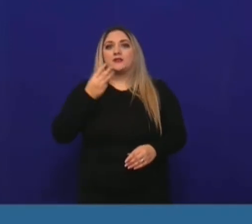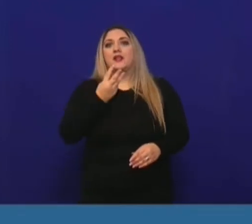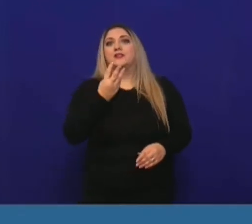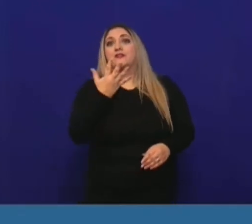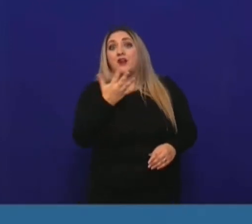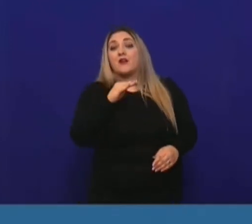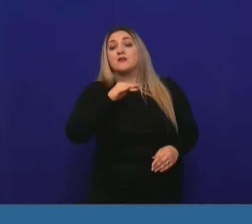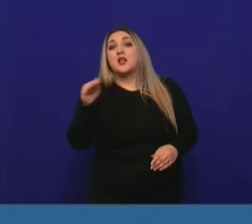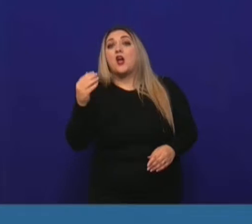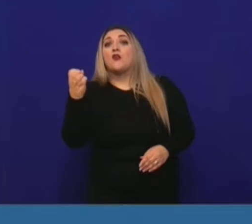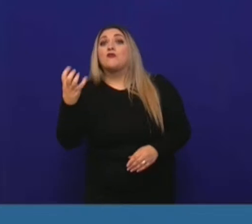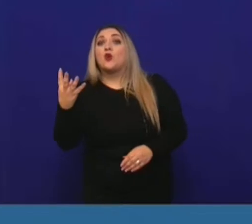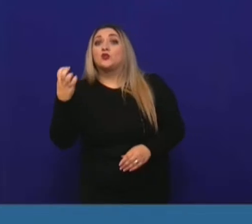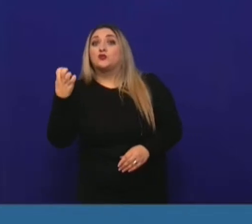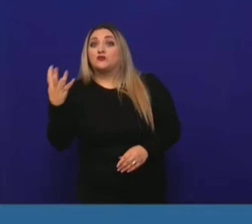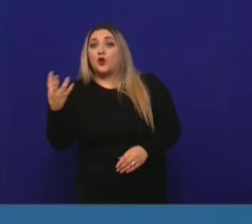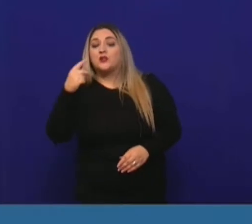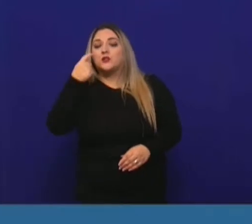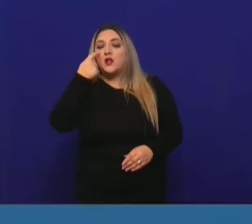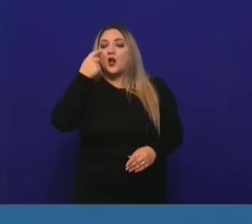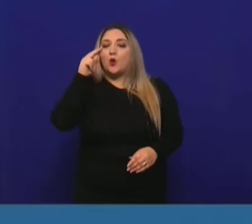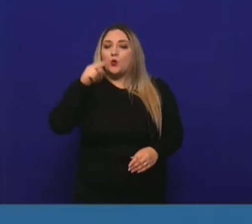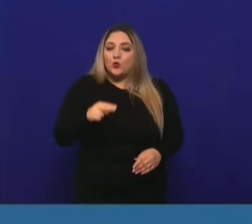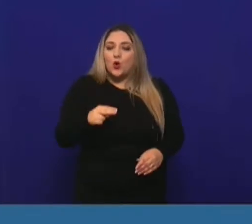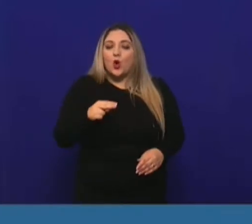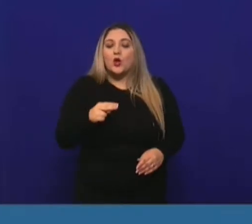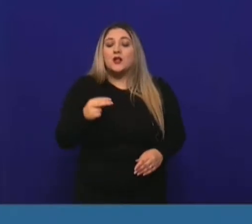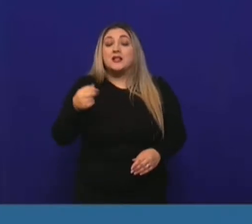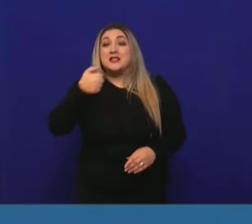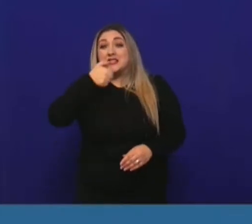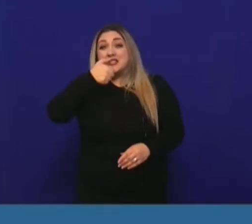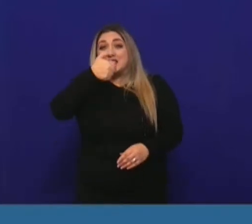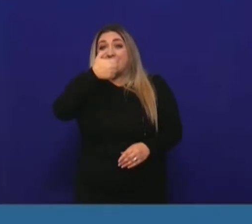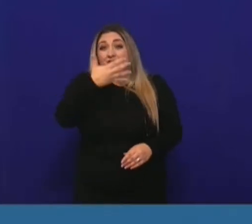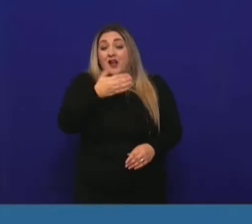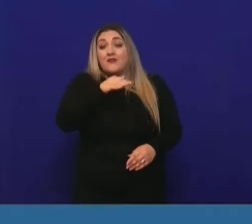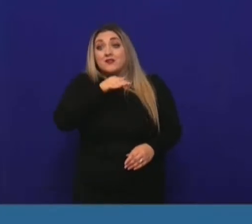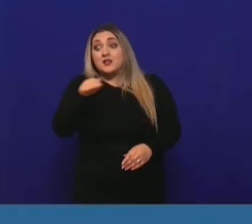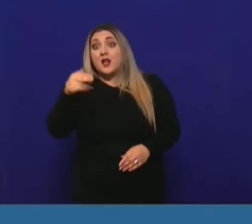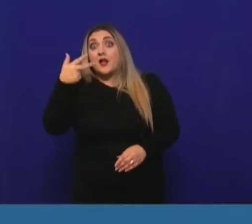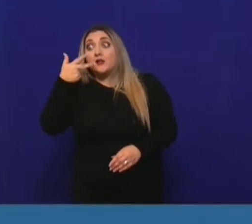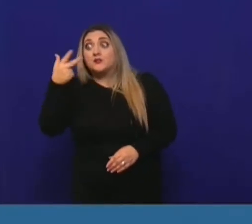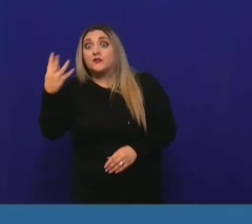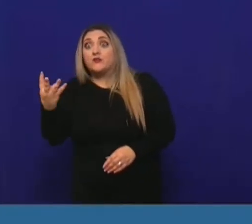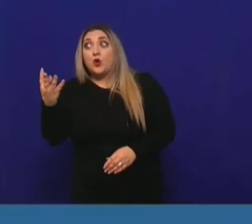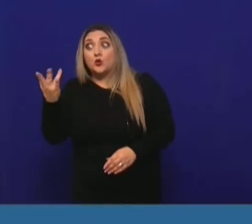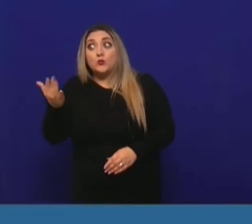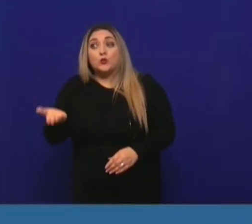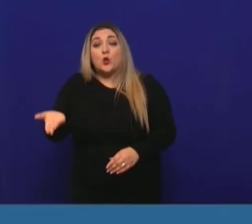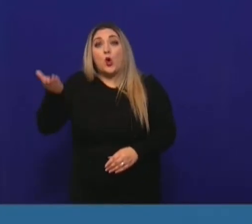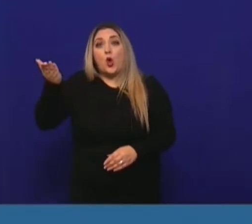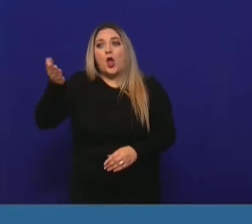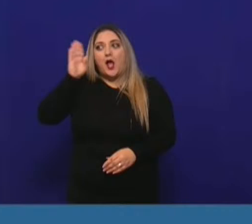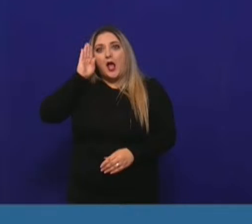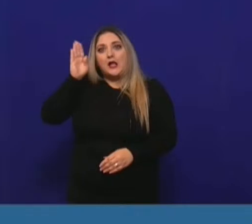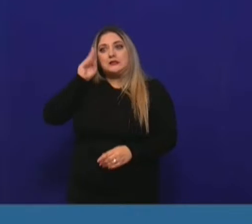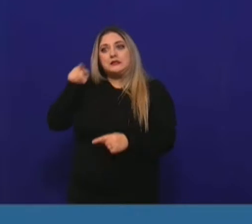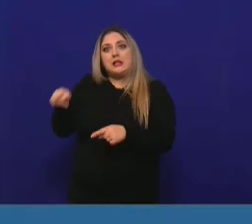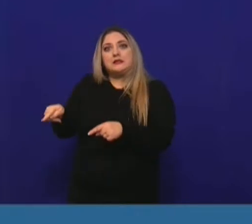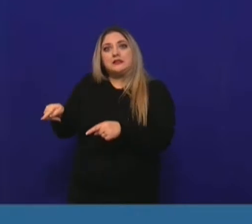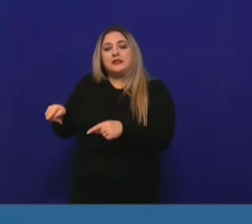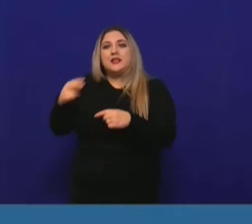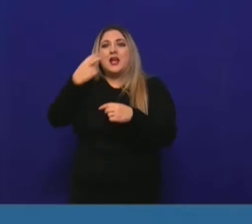żieda fil-każijiet bejn 65 u anke 84. Xi ħaġa li rridu noqogħdu ħafna attenti u nerġa' nappella